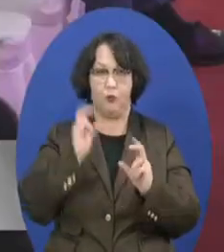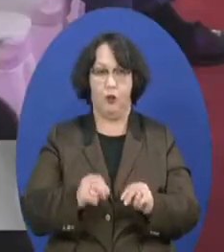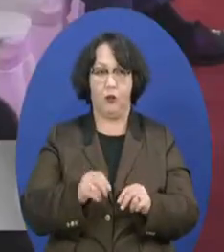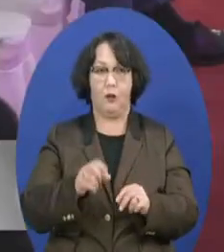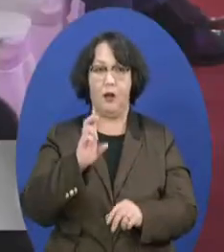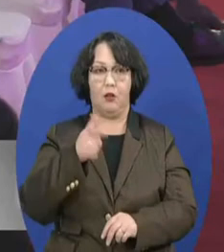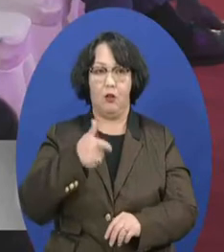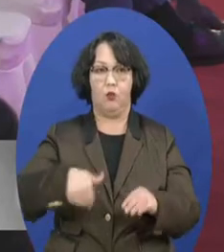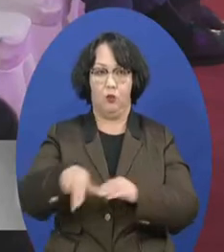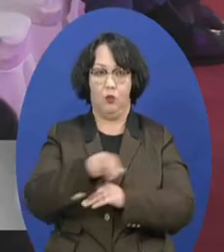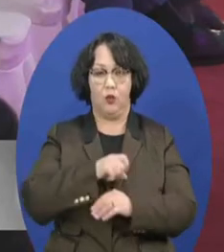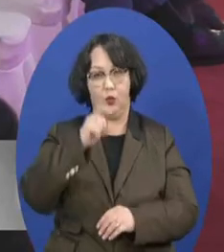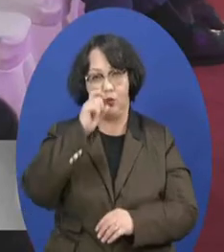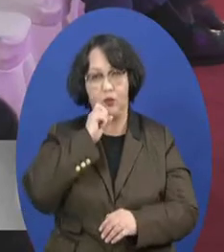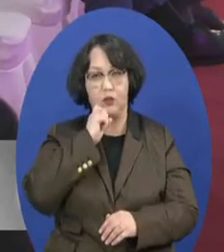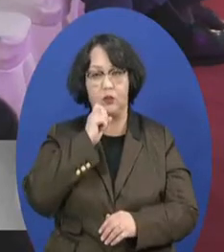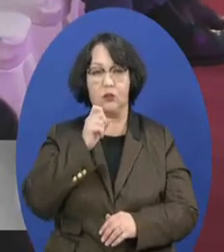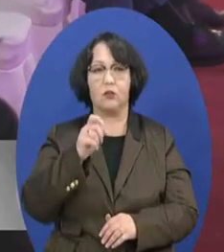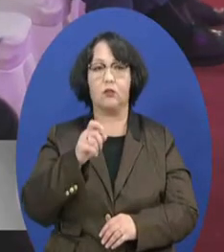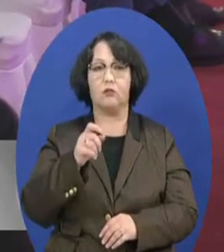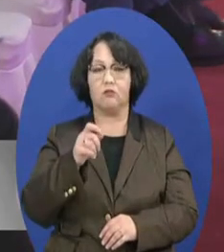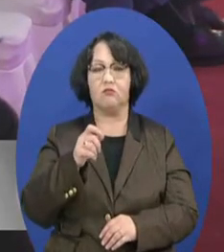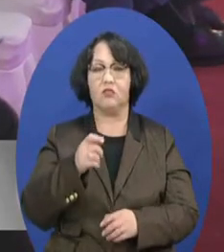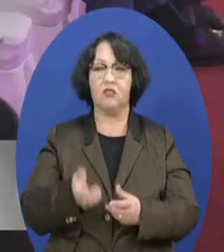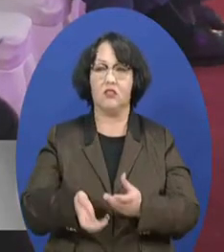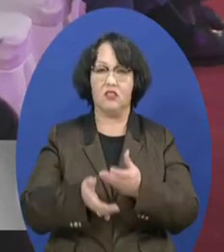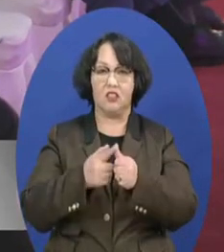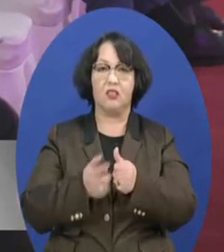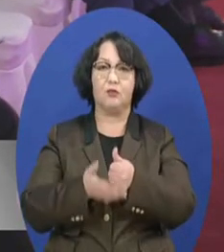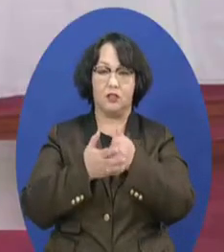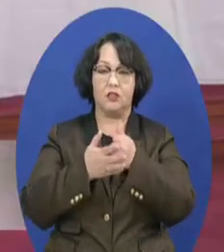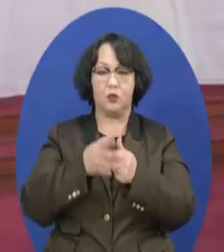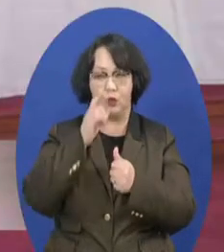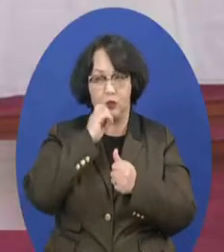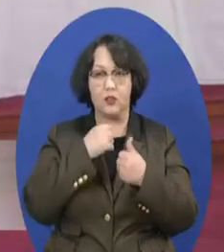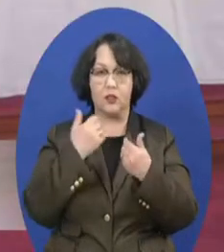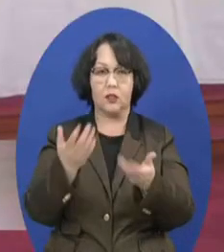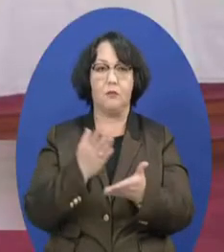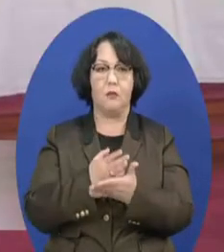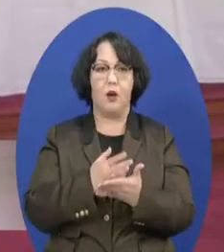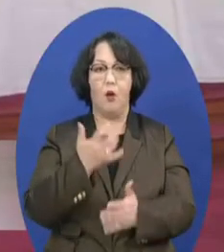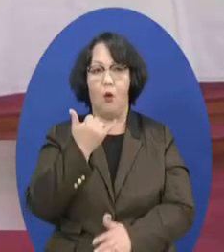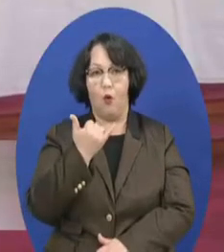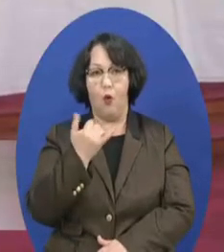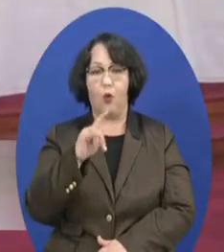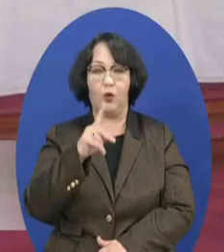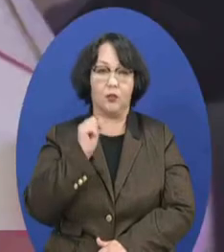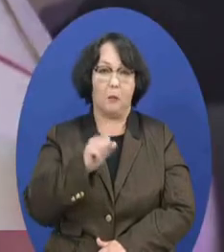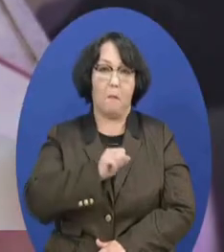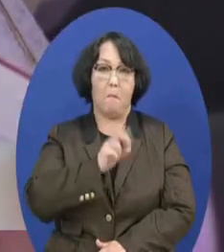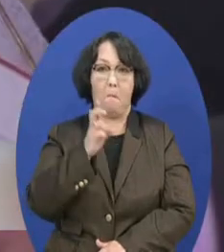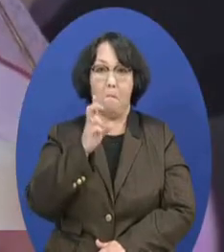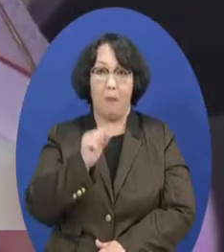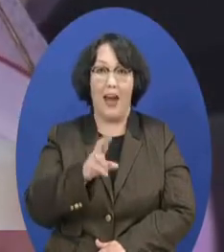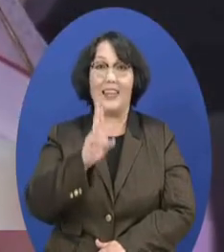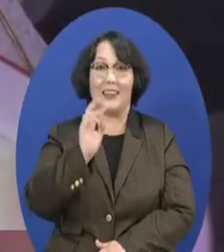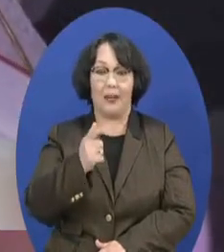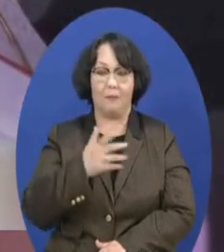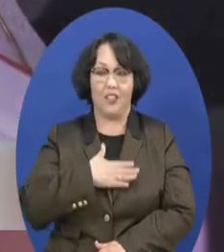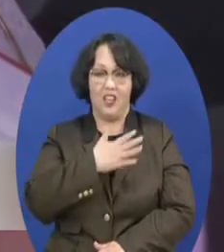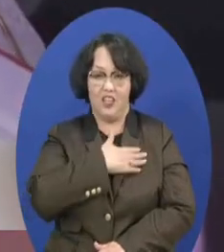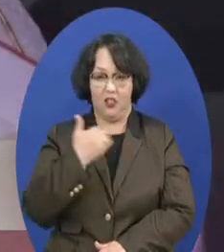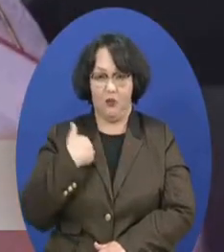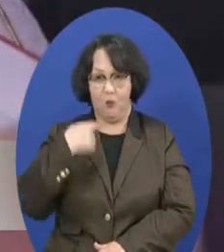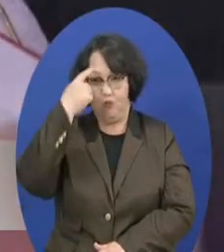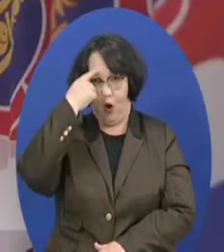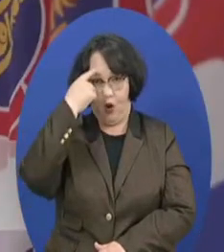болохыг баянголчууд хүсэж байлаа. Монгол Ардын намаас нэр дэвшигч Ухнаагийн хөрсөхийн баялагтай эзэн Монгол уриатай